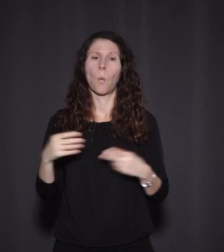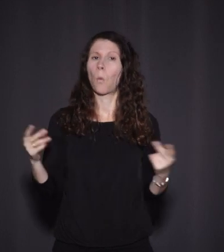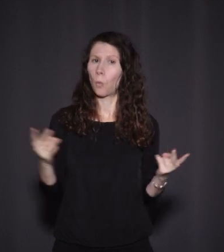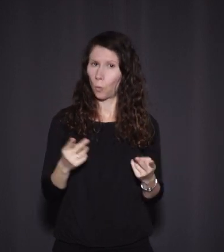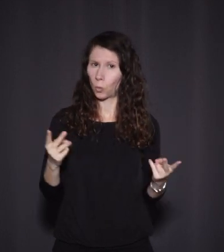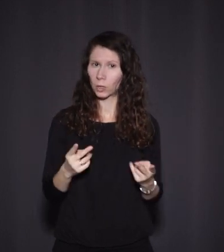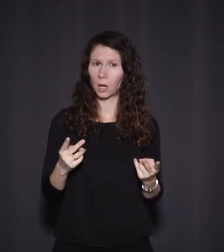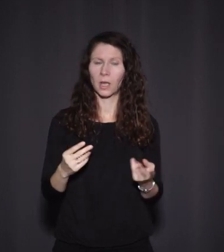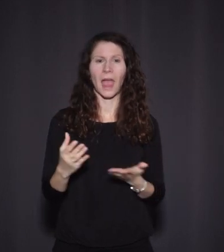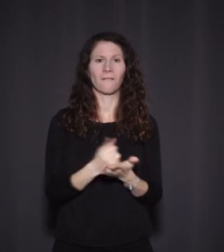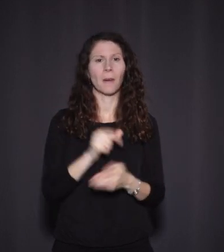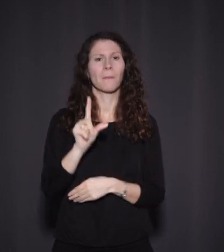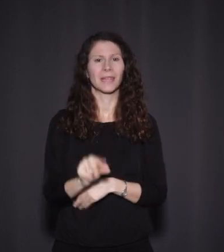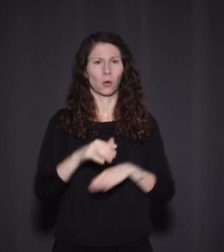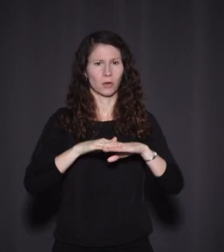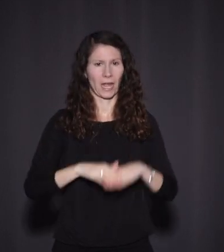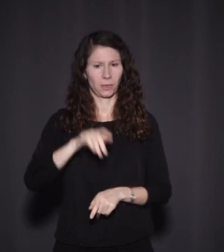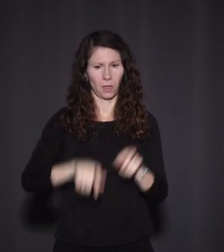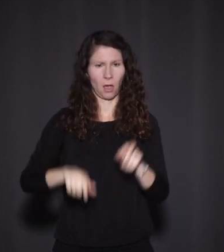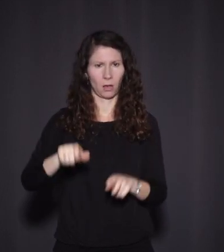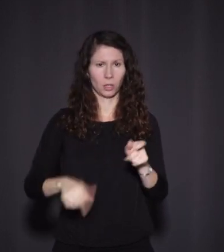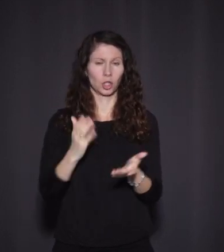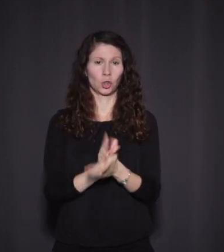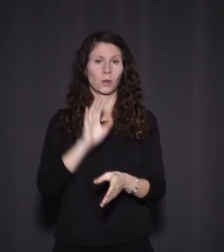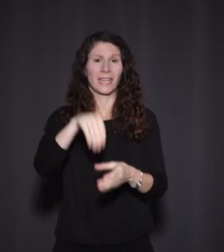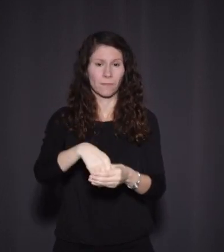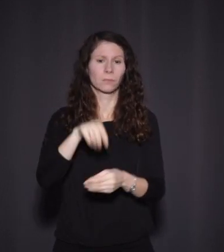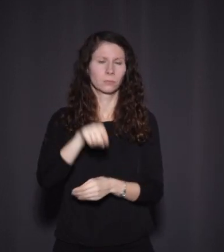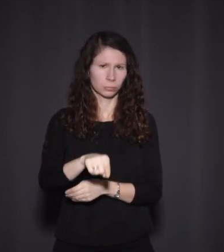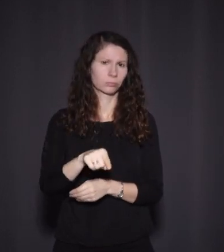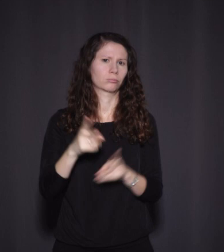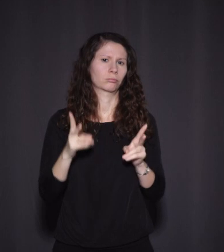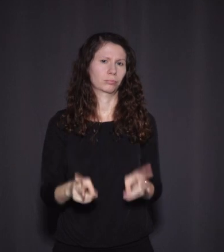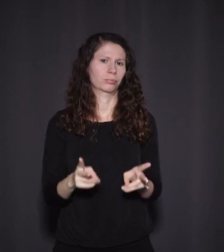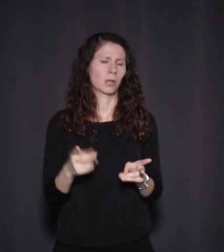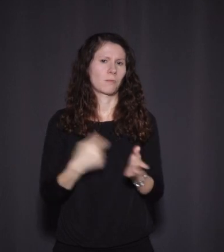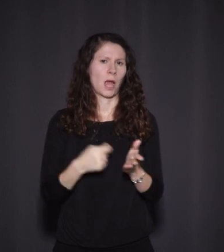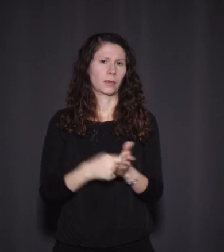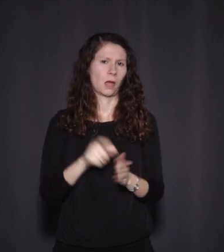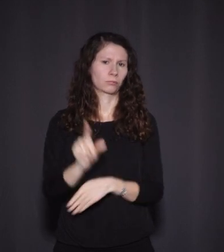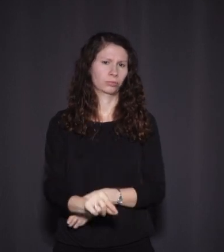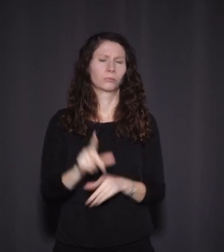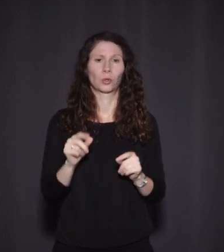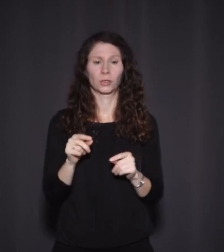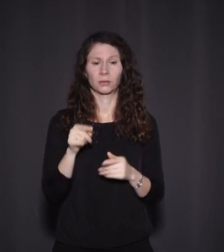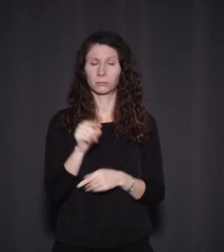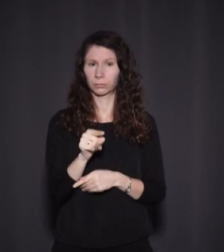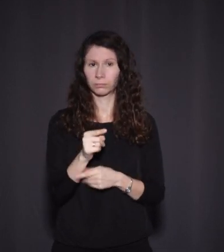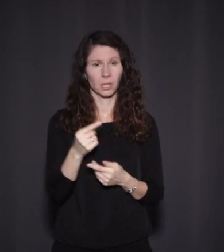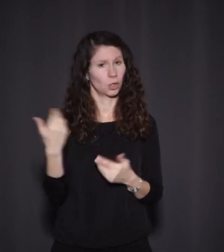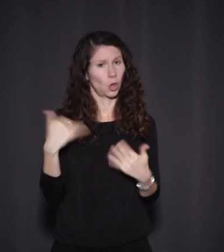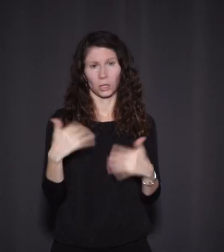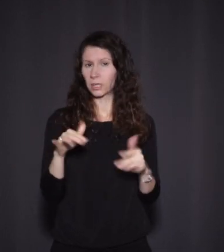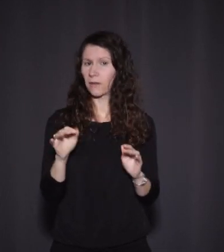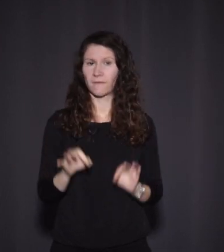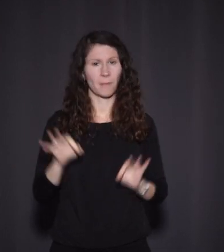für Erwerbsminderungsrentner im Bestand, das heißt für die Rentnerinnen und Rentner, die noch nicht von den Verbesserungen